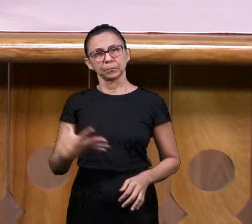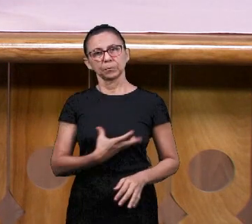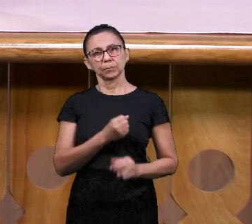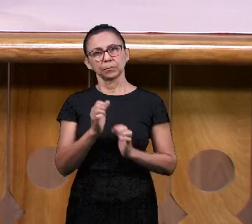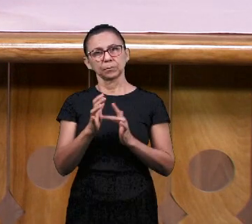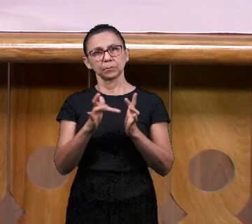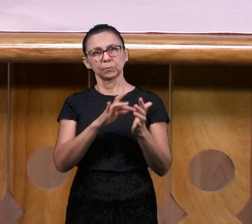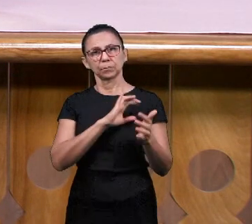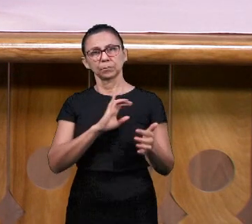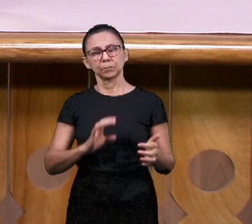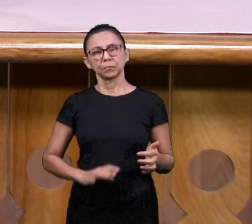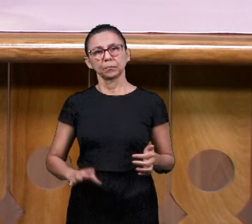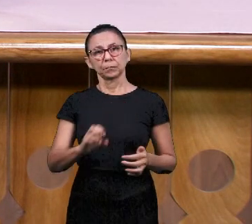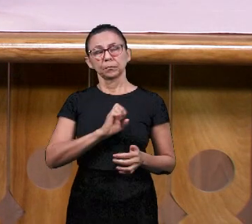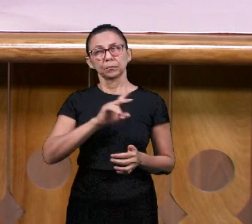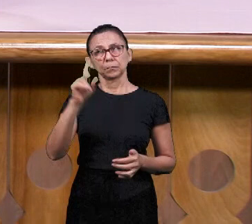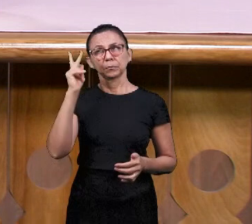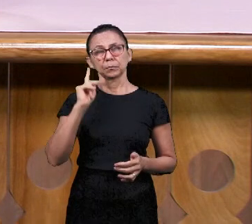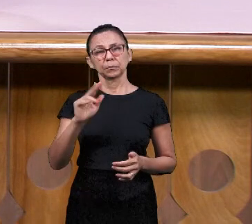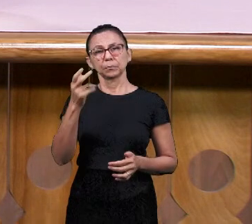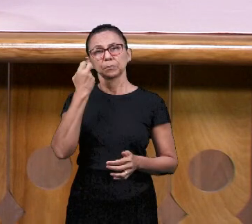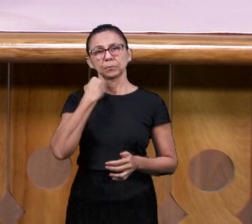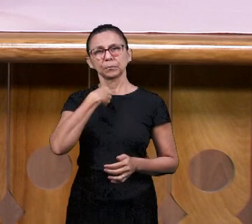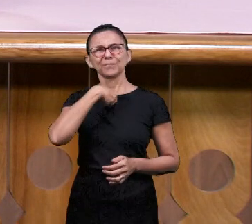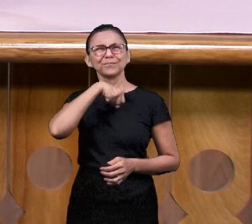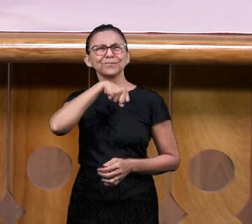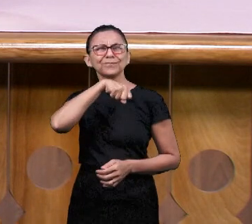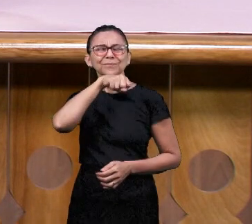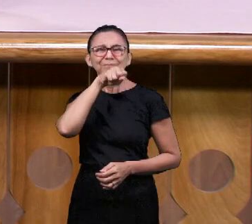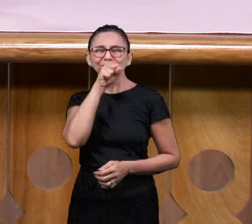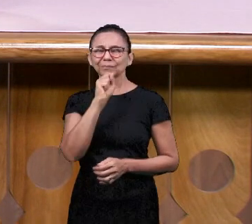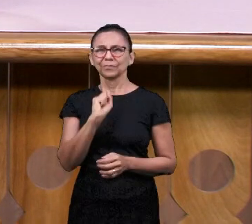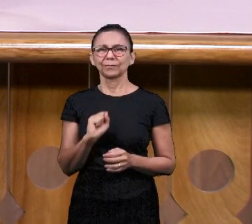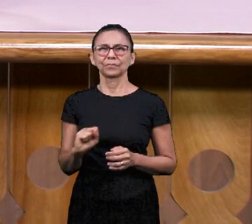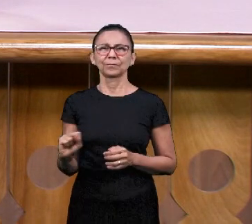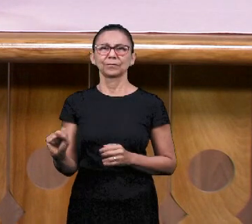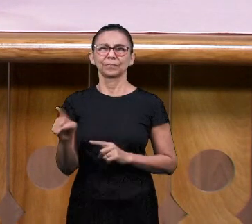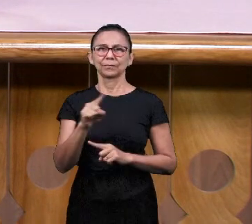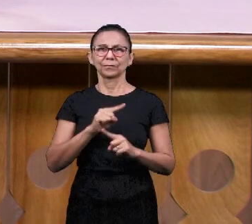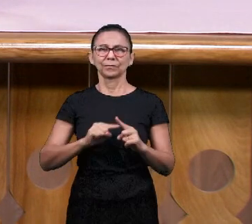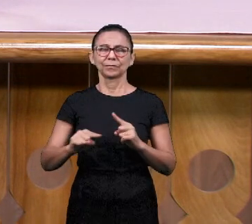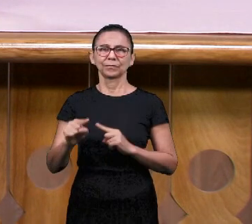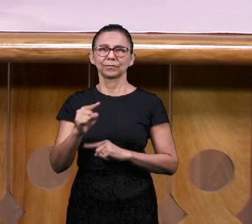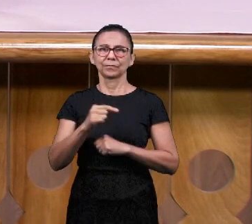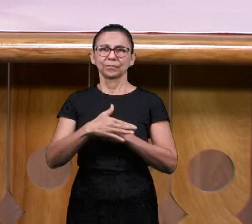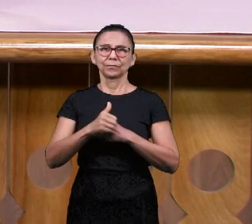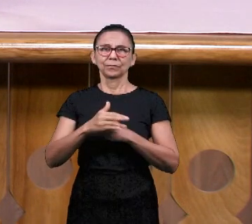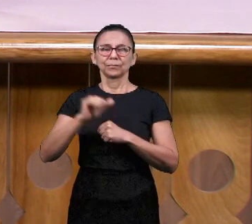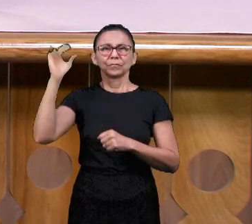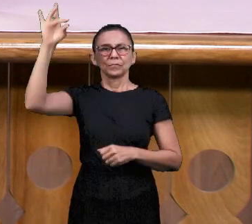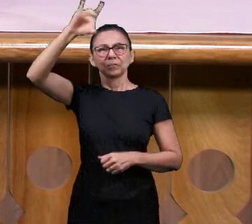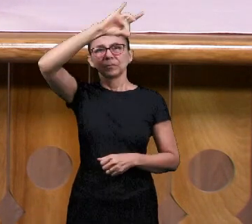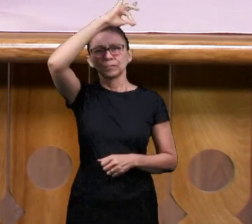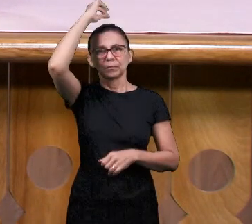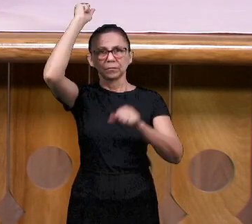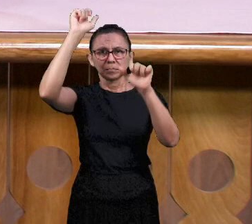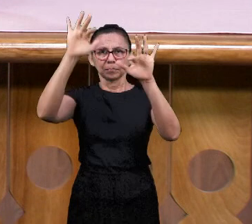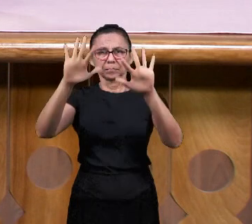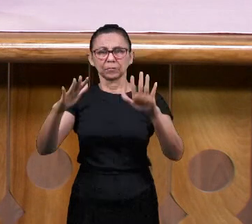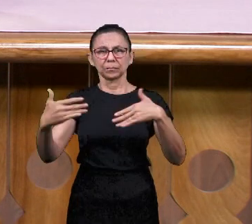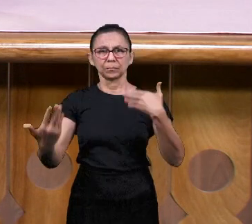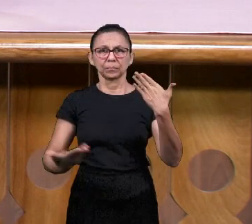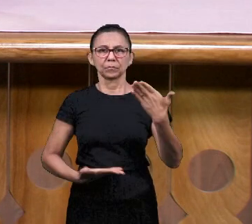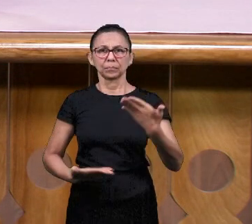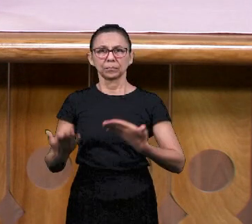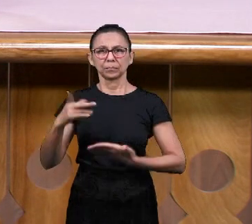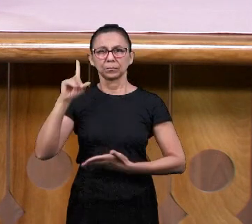Sauveur Jésus-Christ, l'amour de Dieu, notre Père éternel, les douces, saintes, éternelles consolations du Saint-Esprit reposent sur vous, frères et sœurs, sur